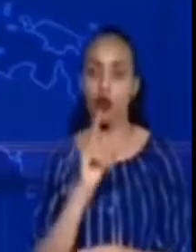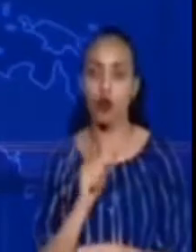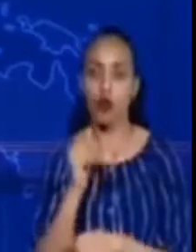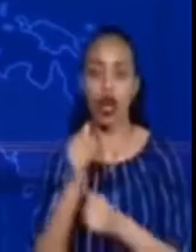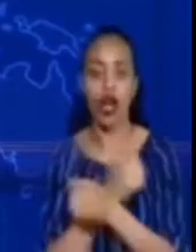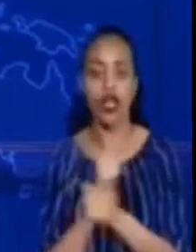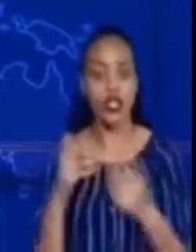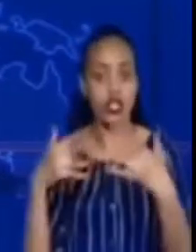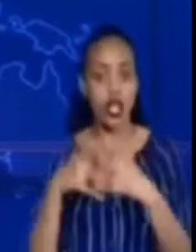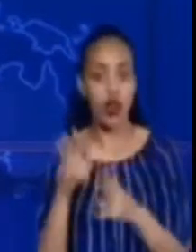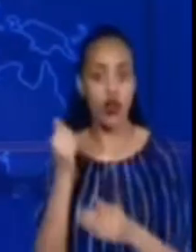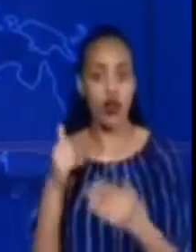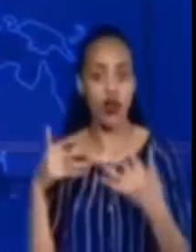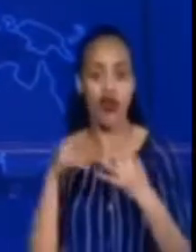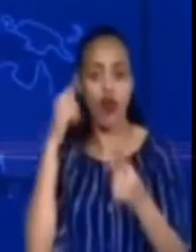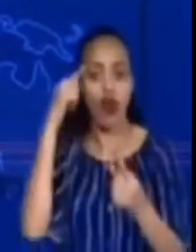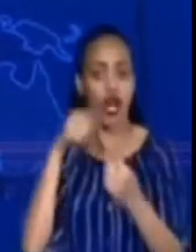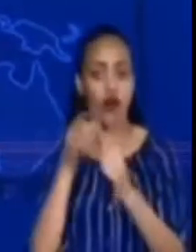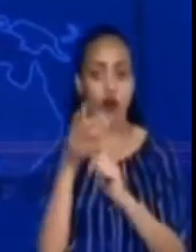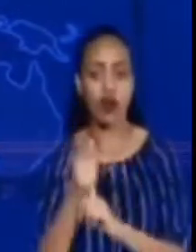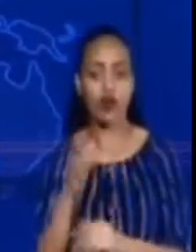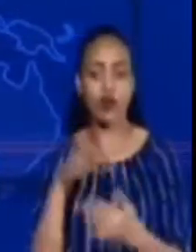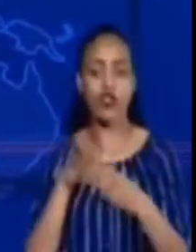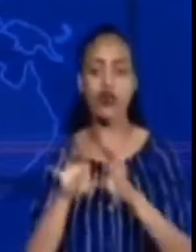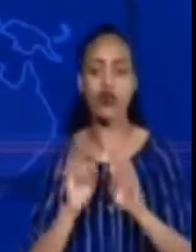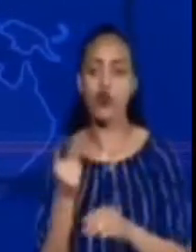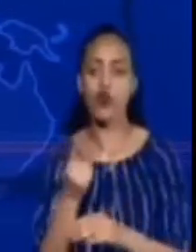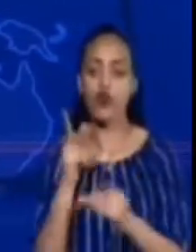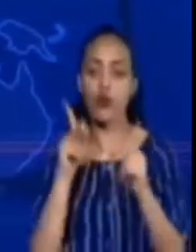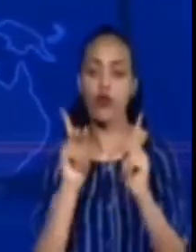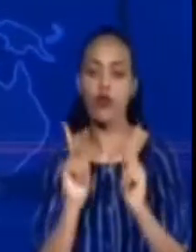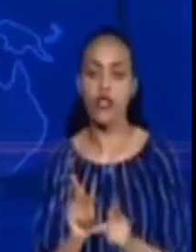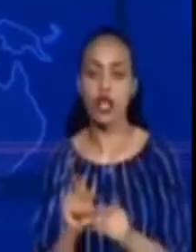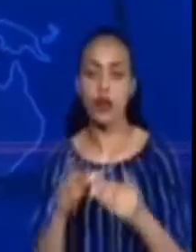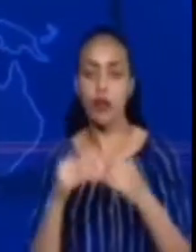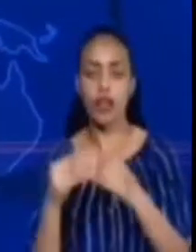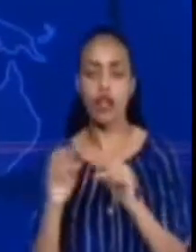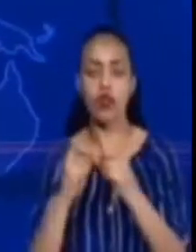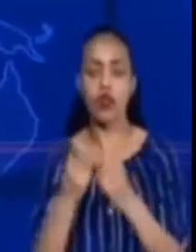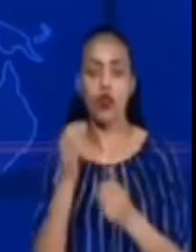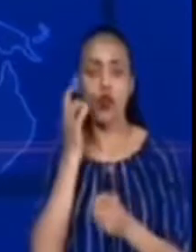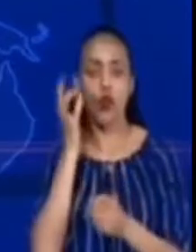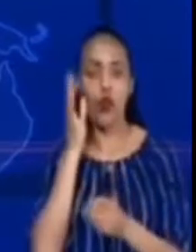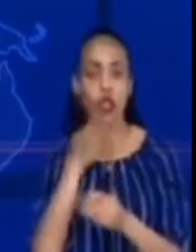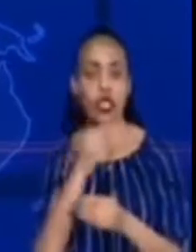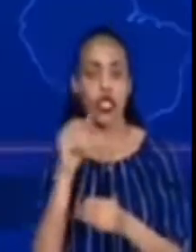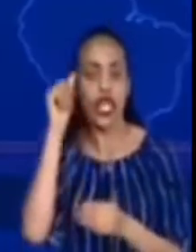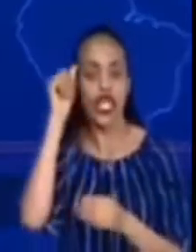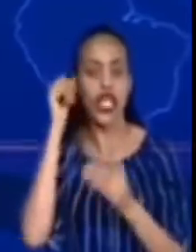ቁልፍ ቀበኒፍሰል ነብዩ ኤልያስ ነው የሚል